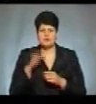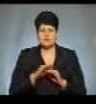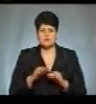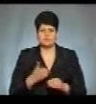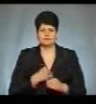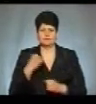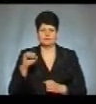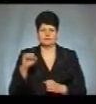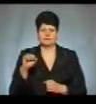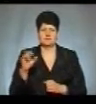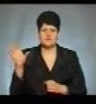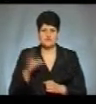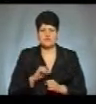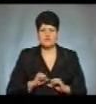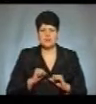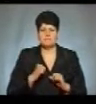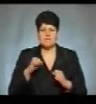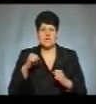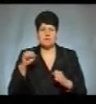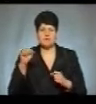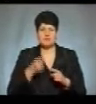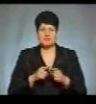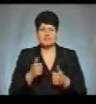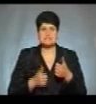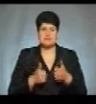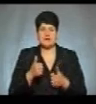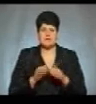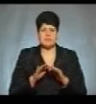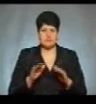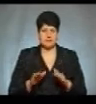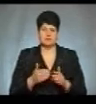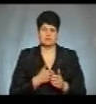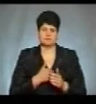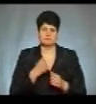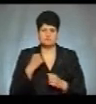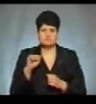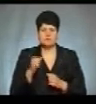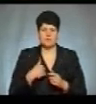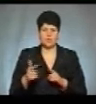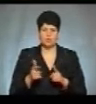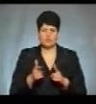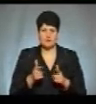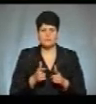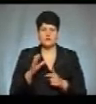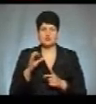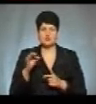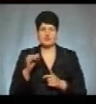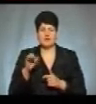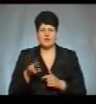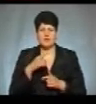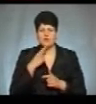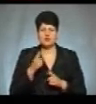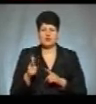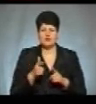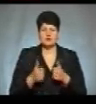на перемогу. Ми всі стараємось перемогти, тому що це є змагання, і діти настроєні на перемогу, ми готувались. Софія Салюк каже, що